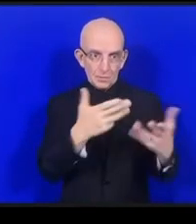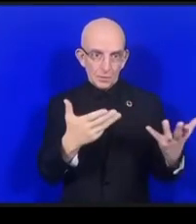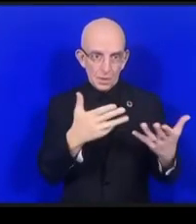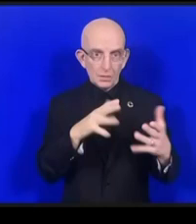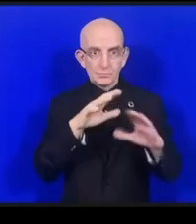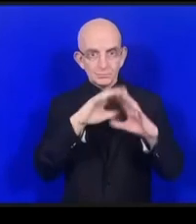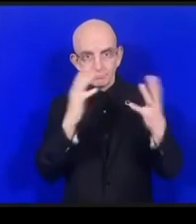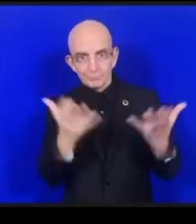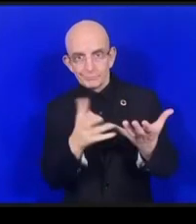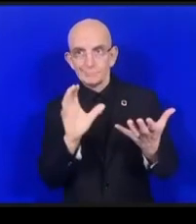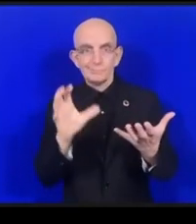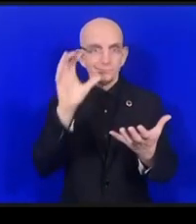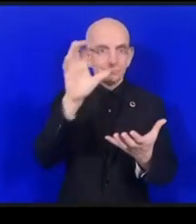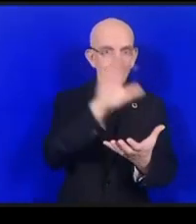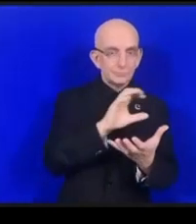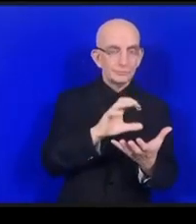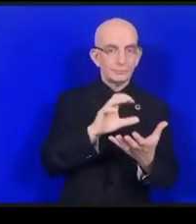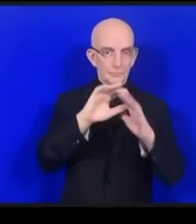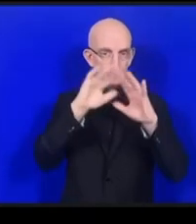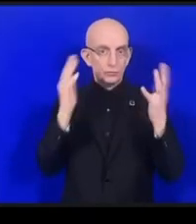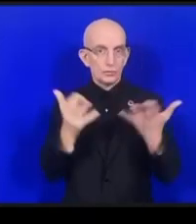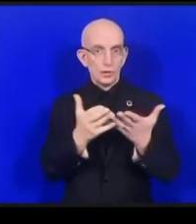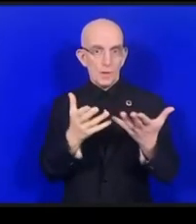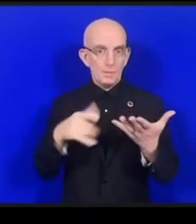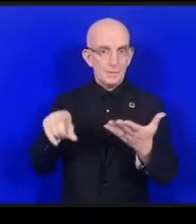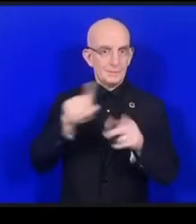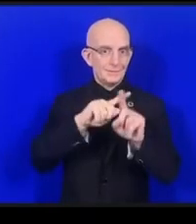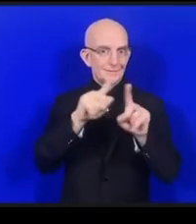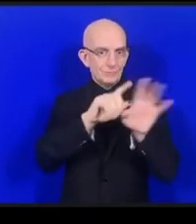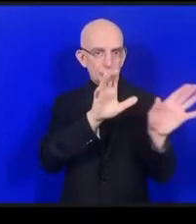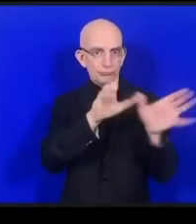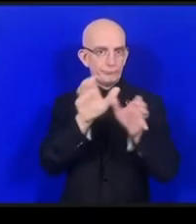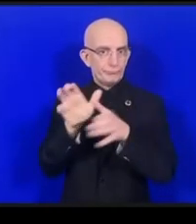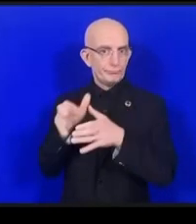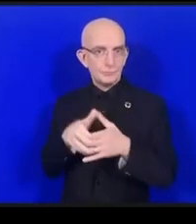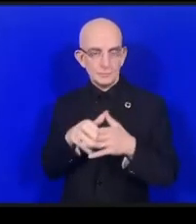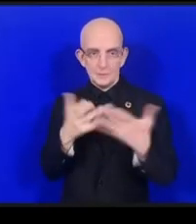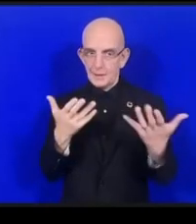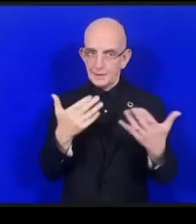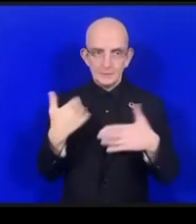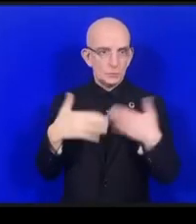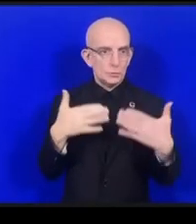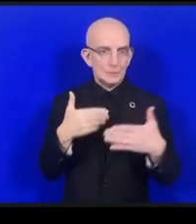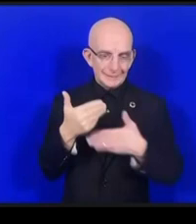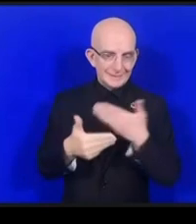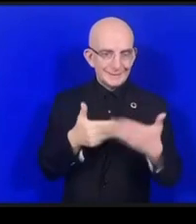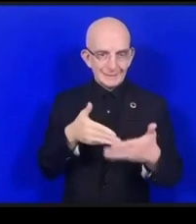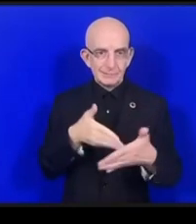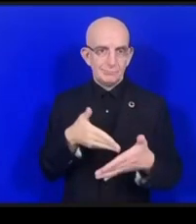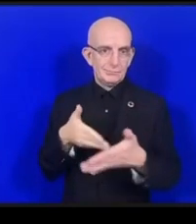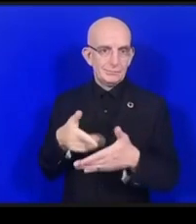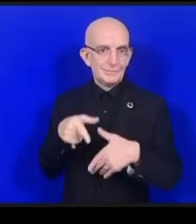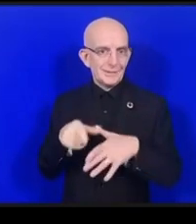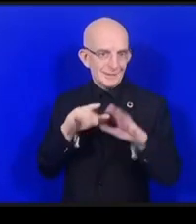уровнях в локальном сообществе в рамках региона и глобального сообщества но тем не менее мы